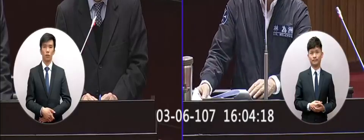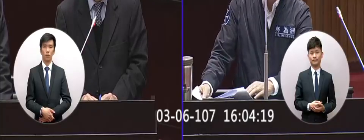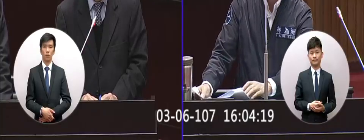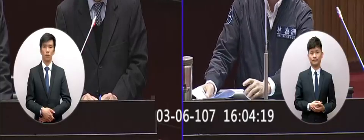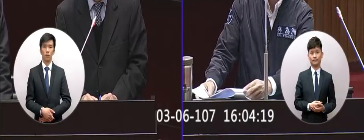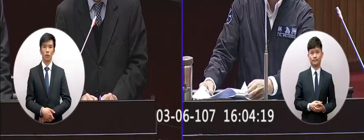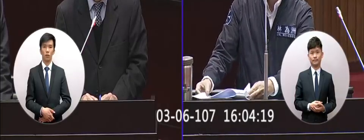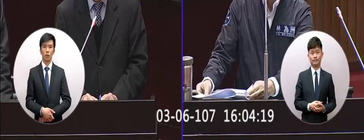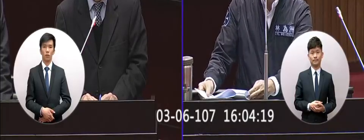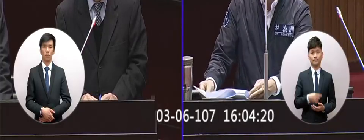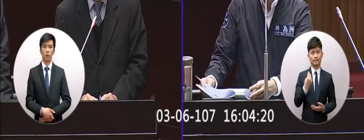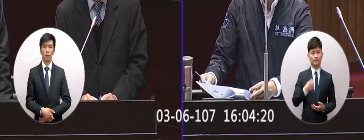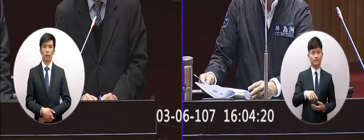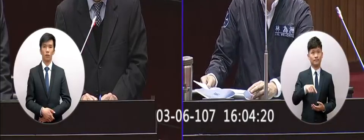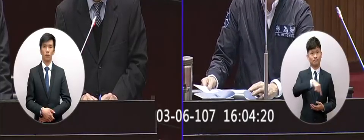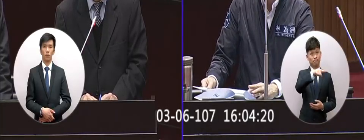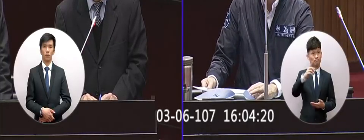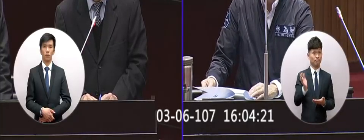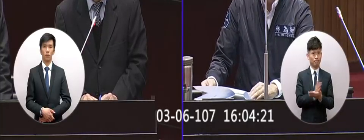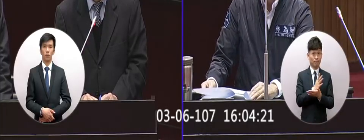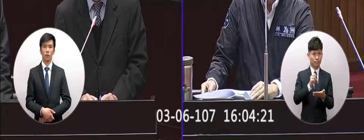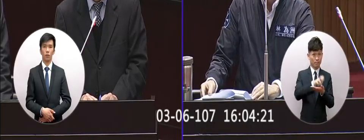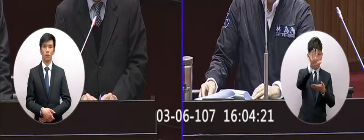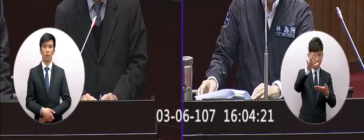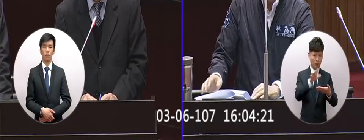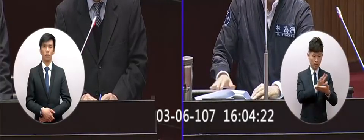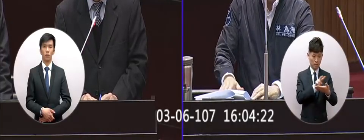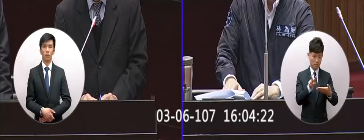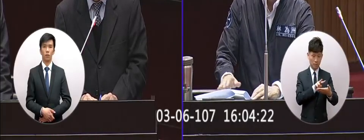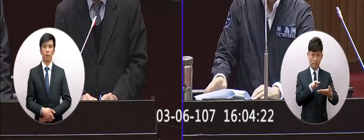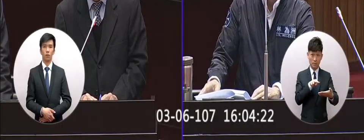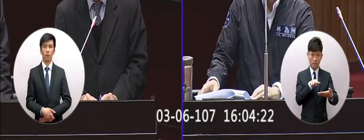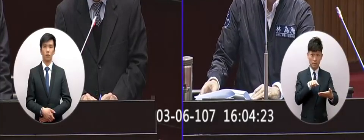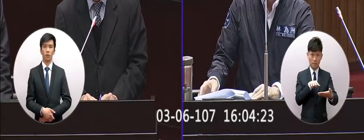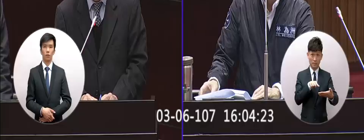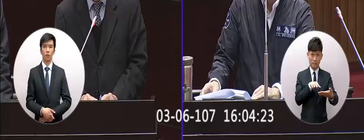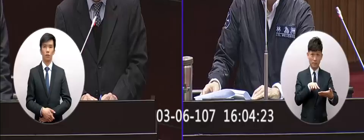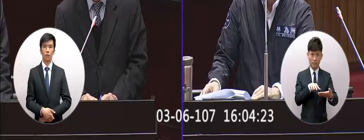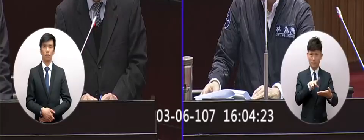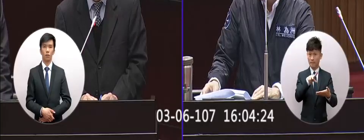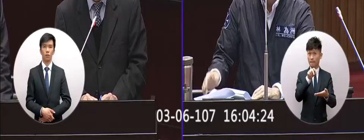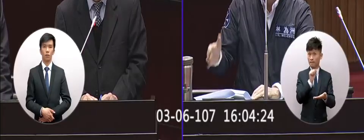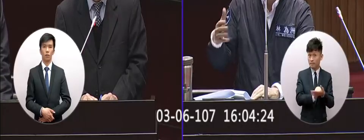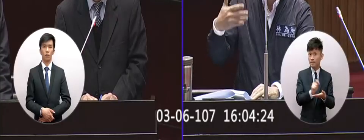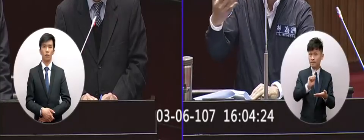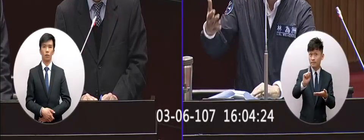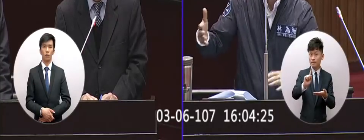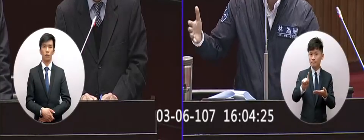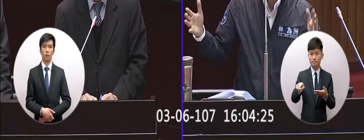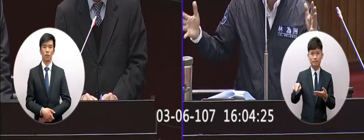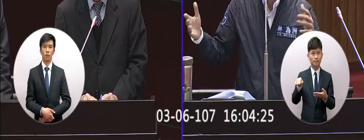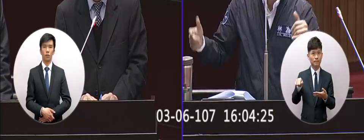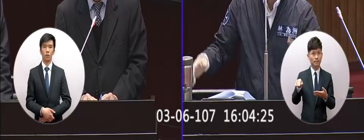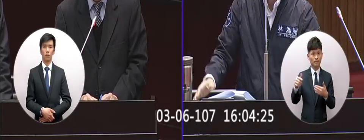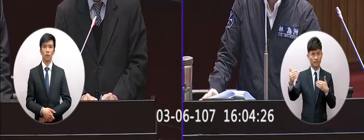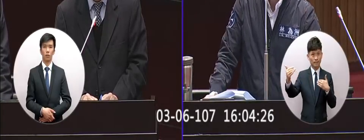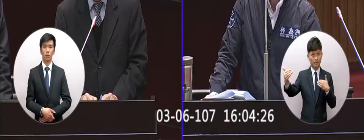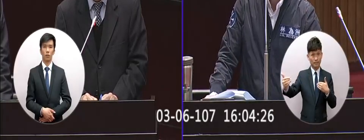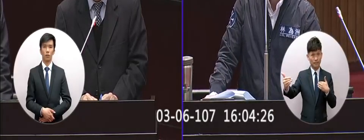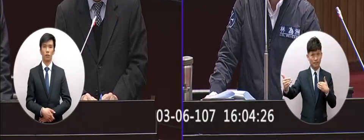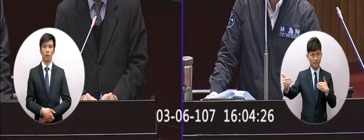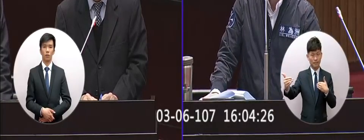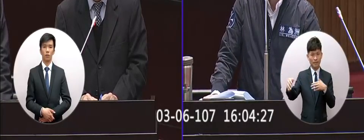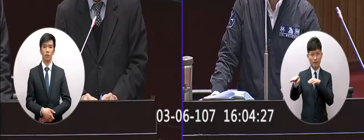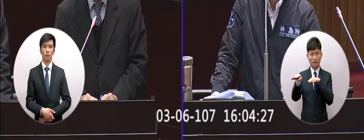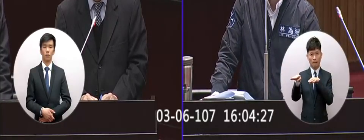那这个根据你们这些评估报告，哈，也把它列为哈是可以解决那一段